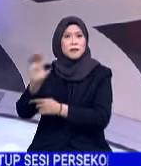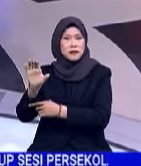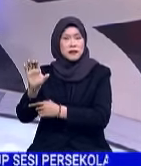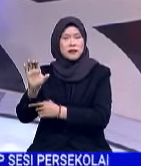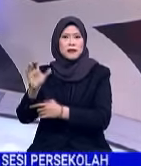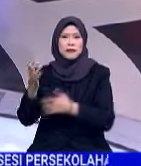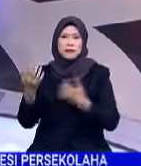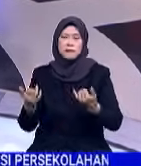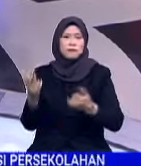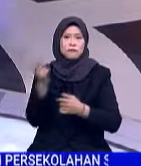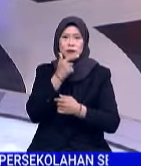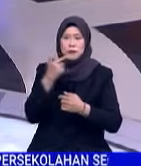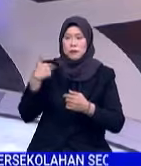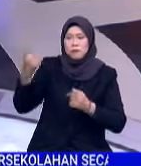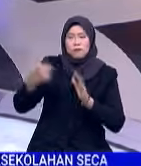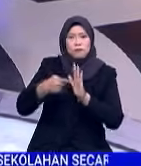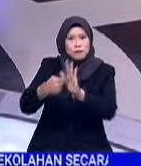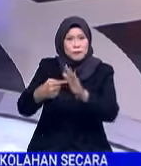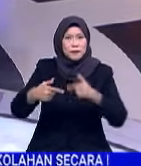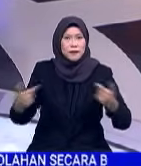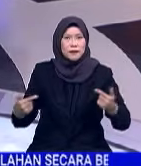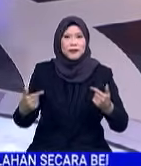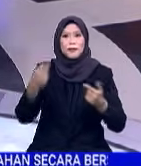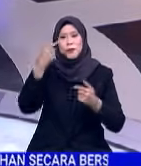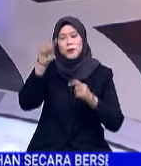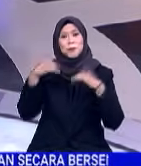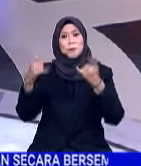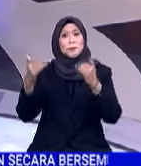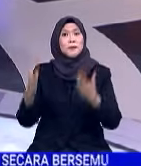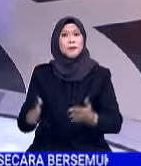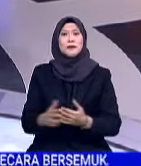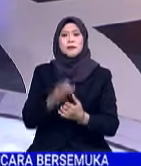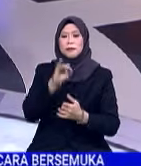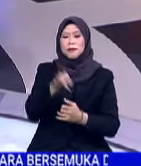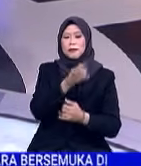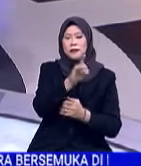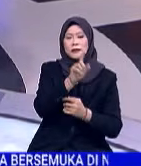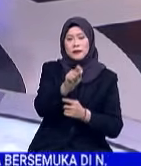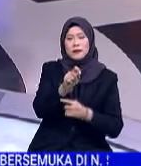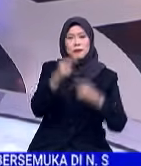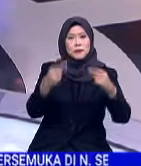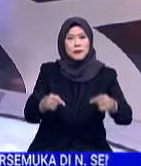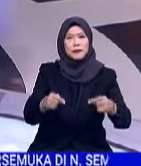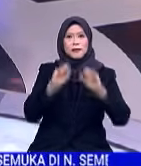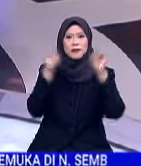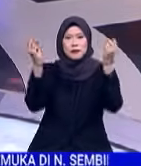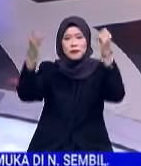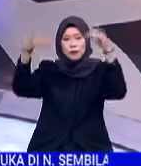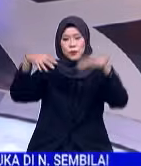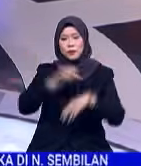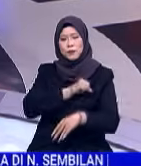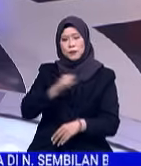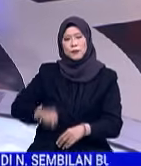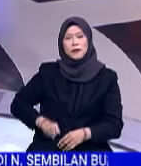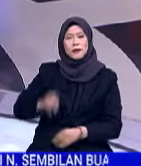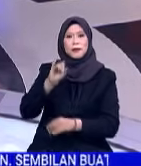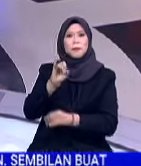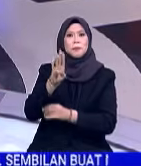dada dengan kemenangan luar biasa anak buahnya ke atas juara 7 kali JDT dalam aksi di Stadium Sultan Ibrahim pada Sabtu